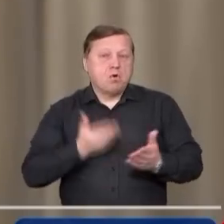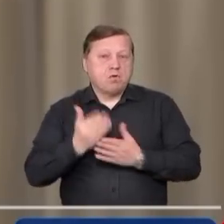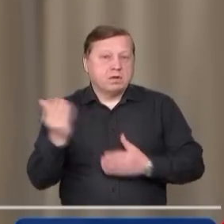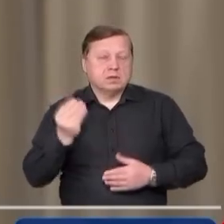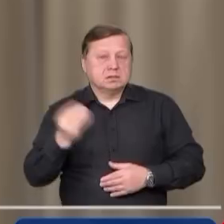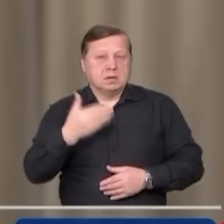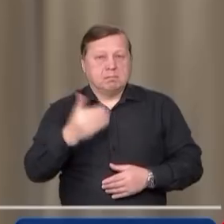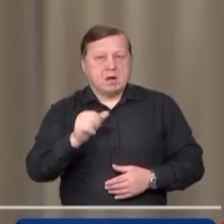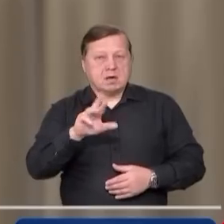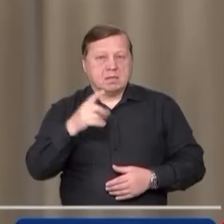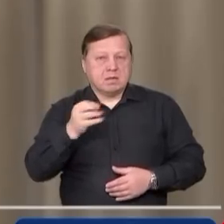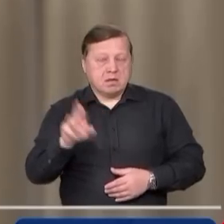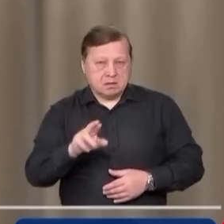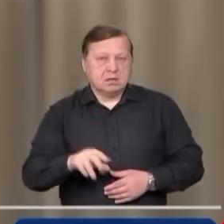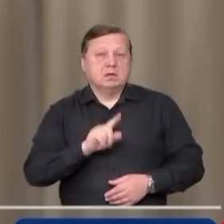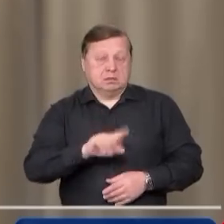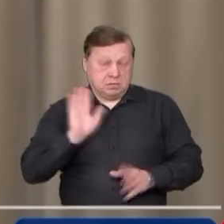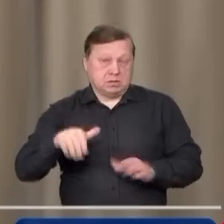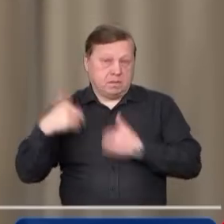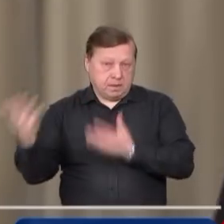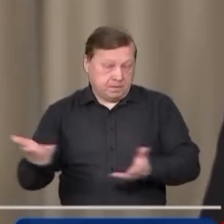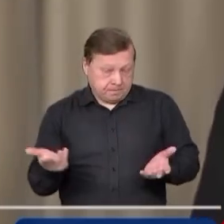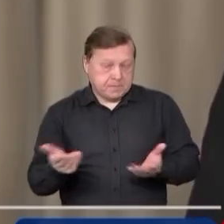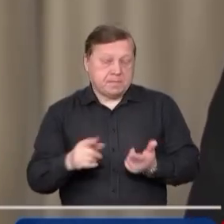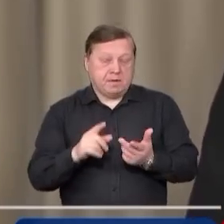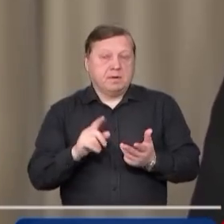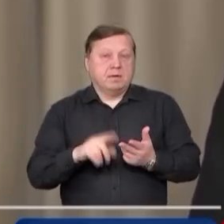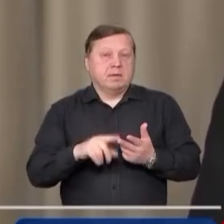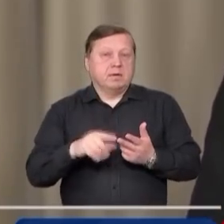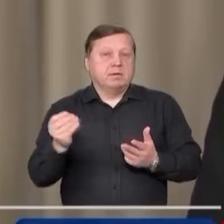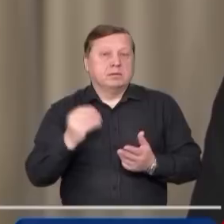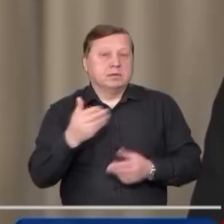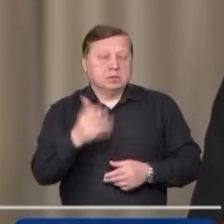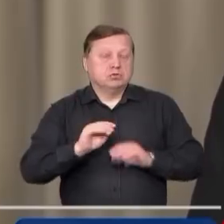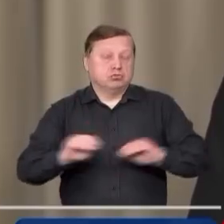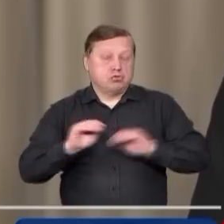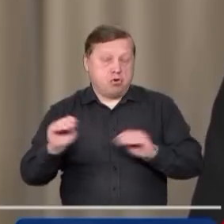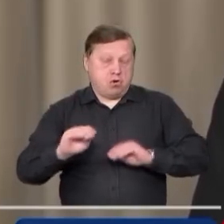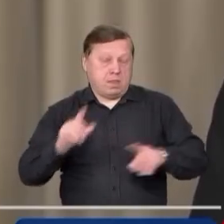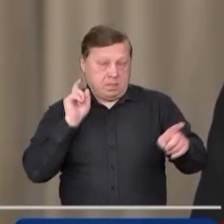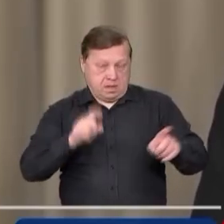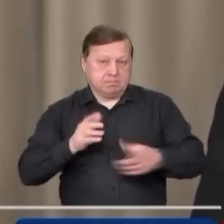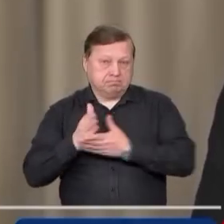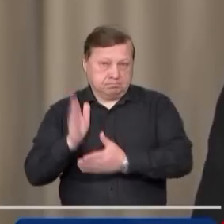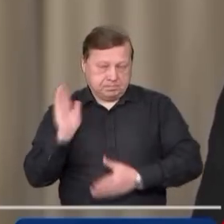mardery i te mardery przekażą, a także przekażą również możliwości szkolenia na tych